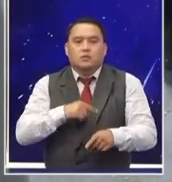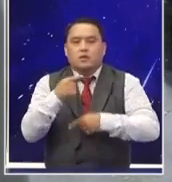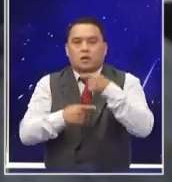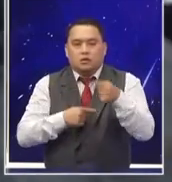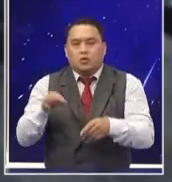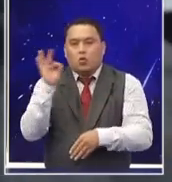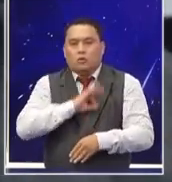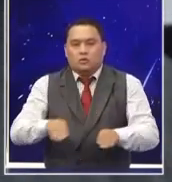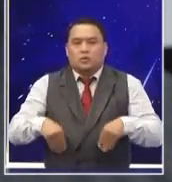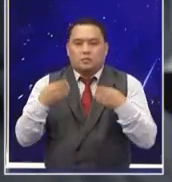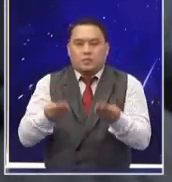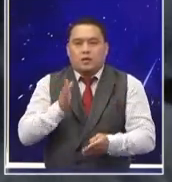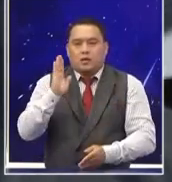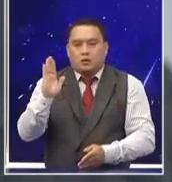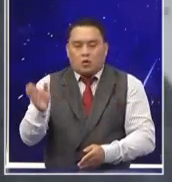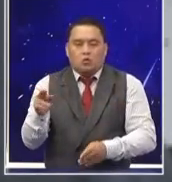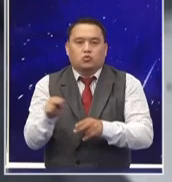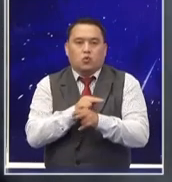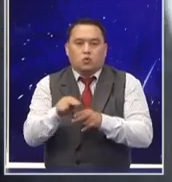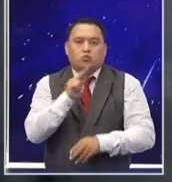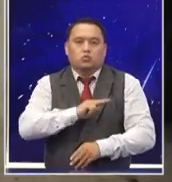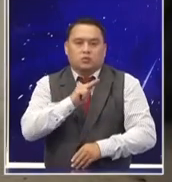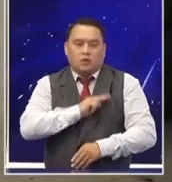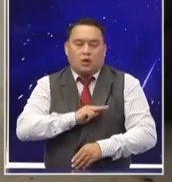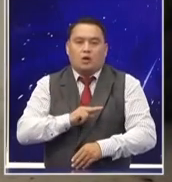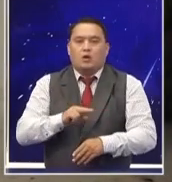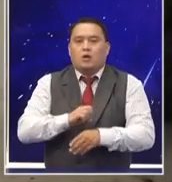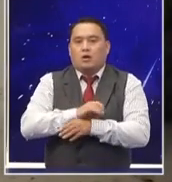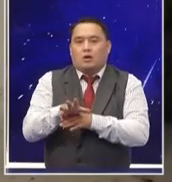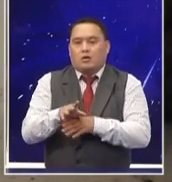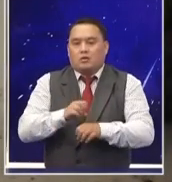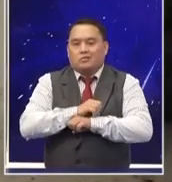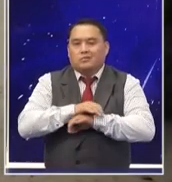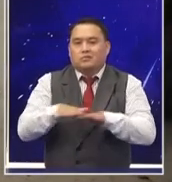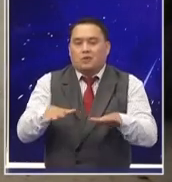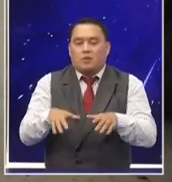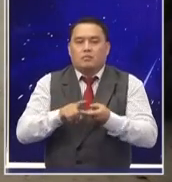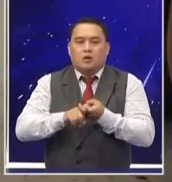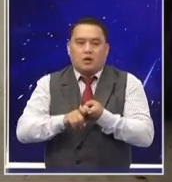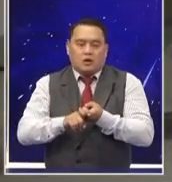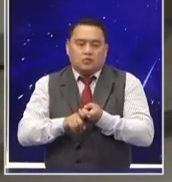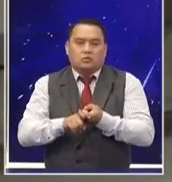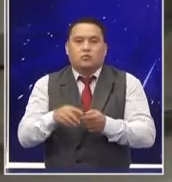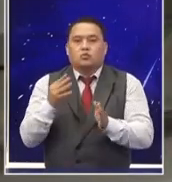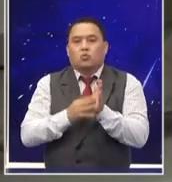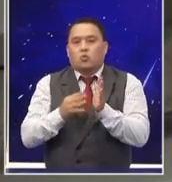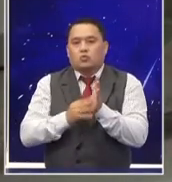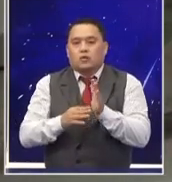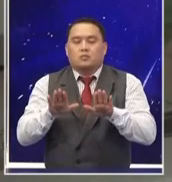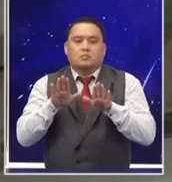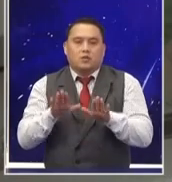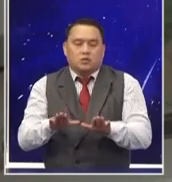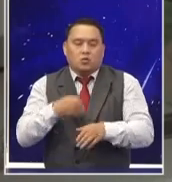нысан қолданысқа берілмек. Айта кетейік, жөндеу жұмыстарына орай корона індеттің таралуына байланысты Бақтыбайда 90 төсектік